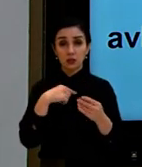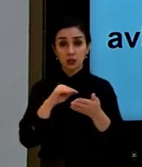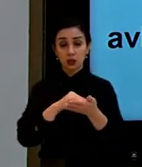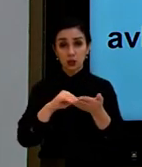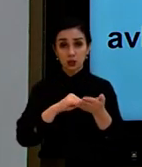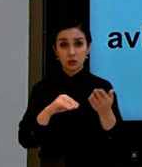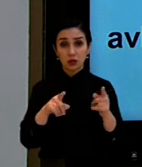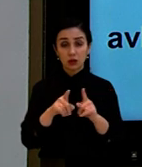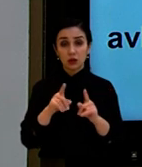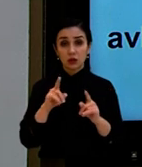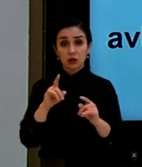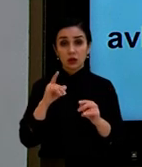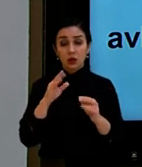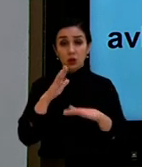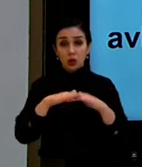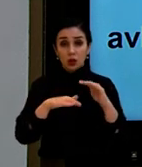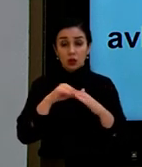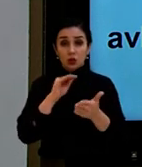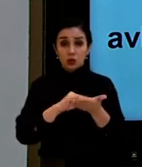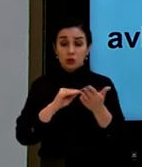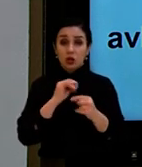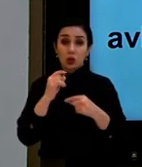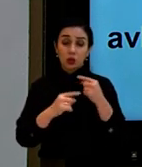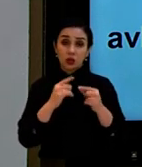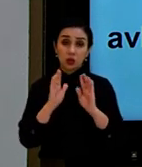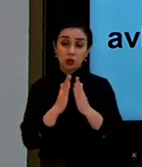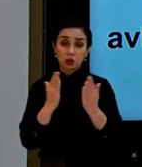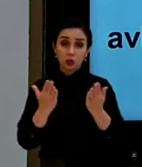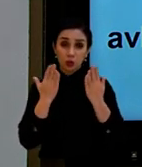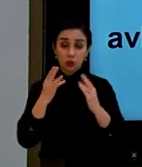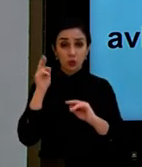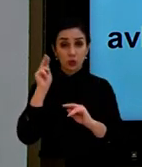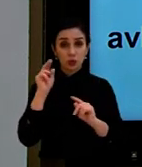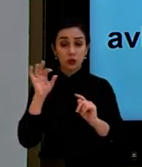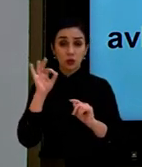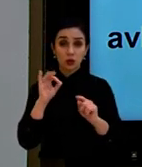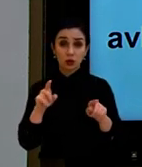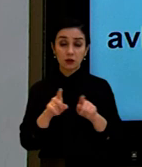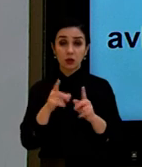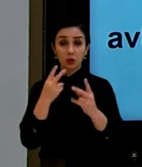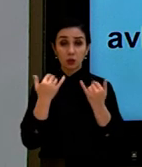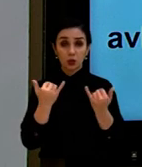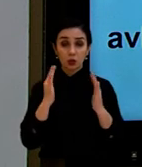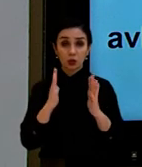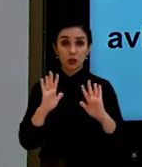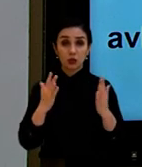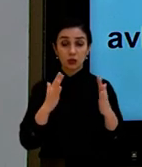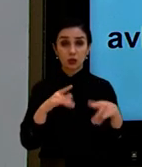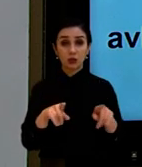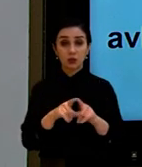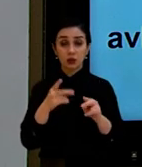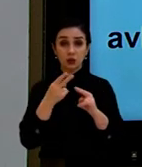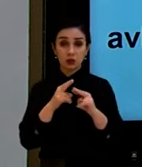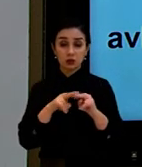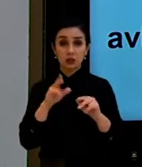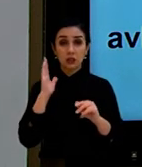yozma ravishda qo'l yozmalar orqali kitobdan o'qib o'rganishimiz haqida va bugungi bo'layotgan voqea